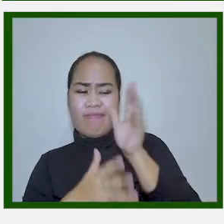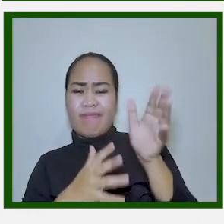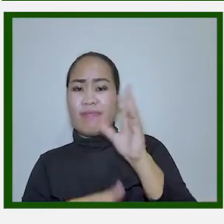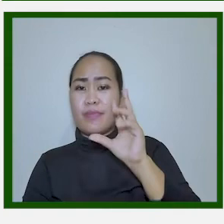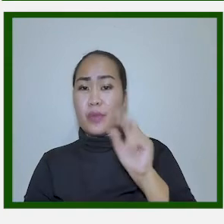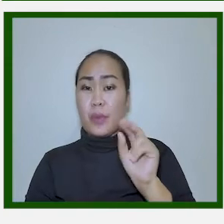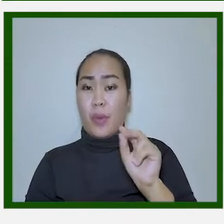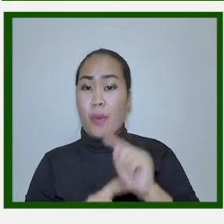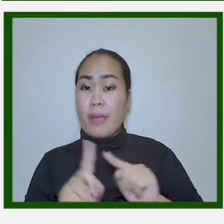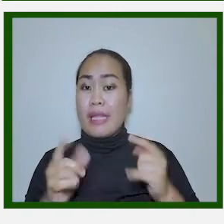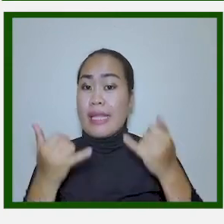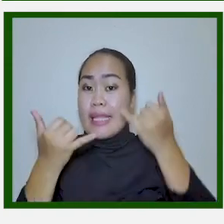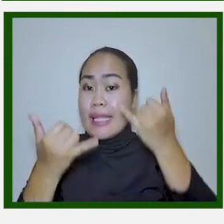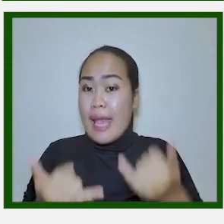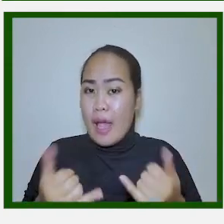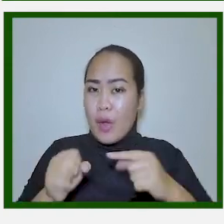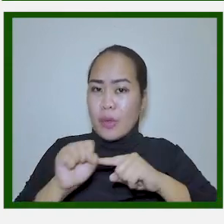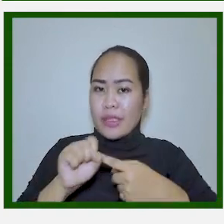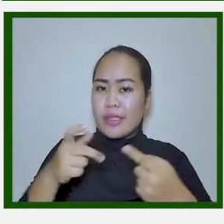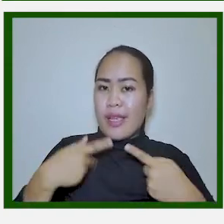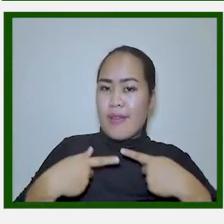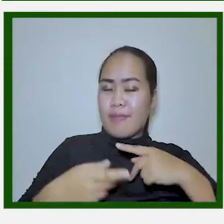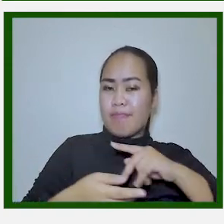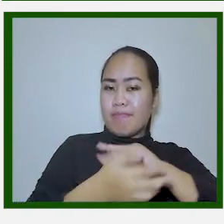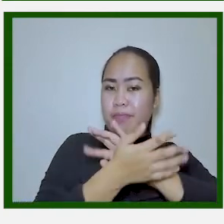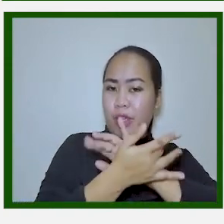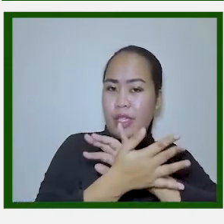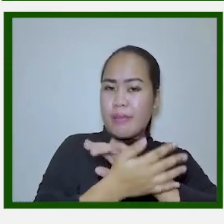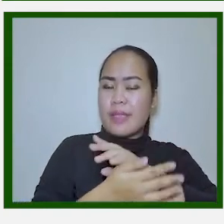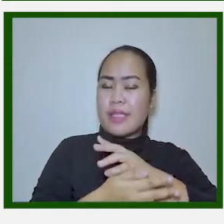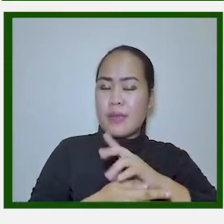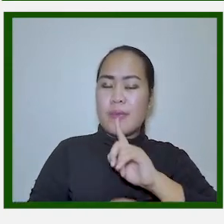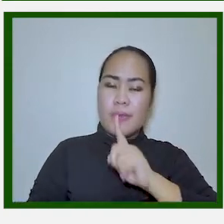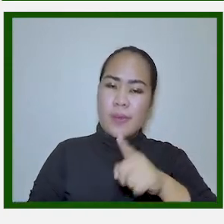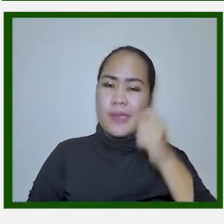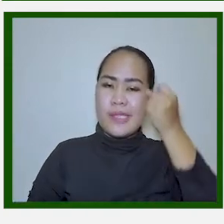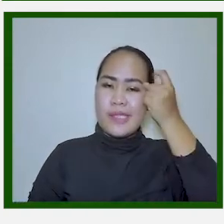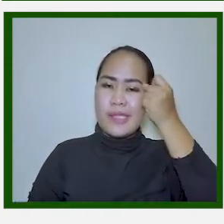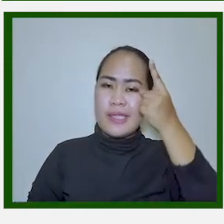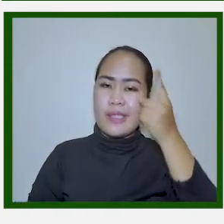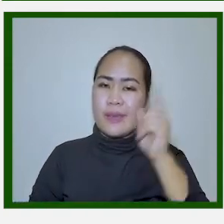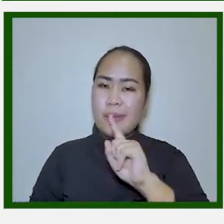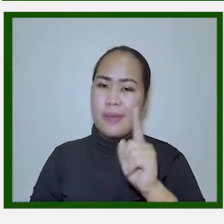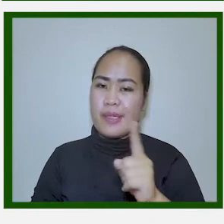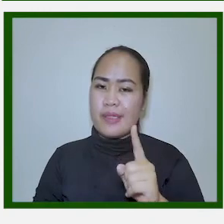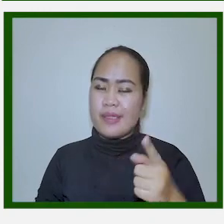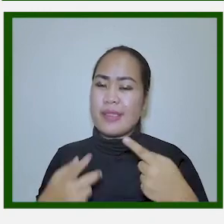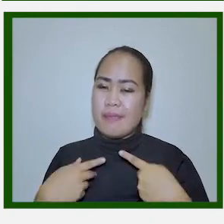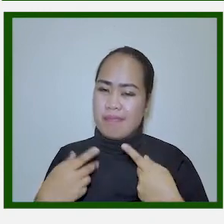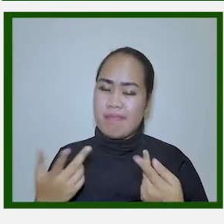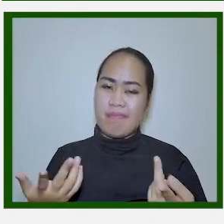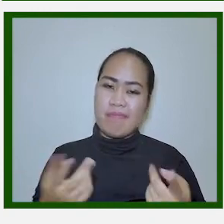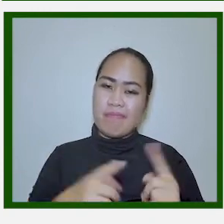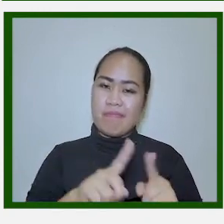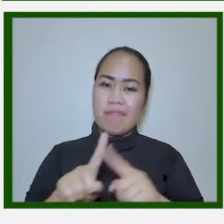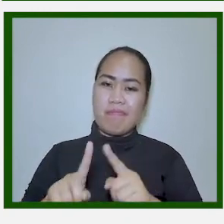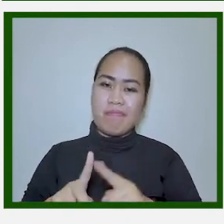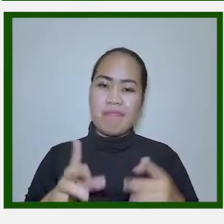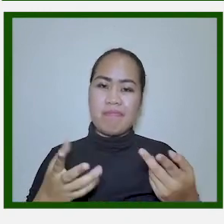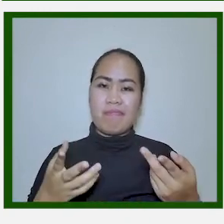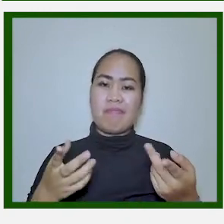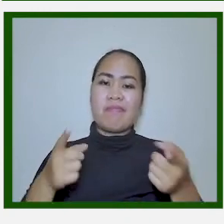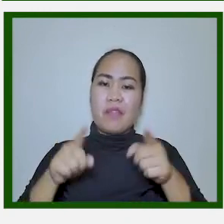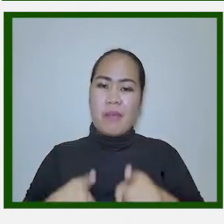understandable na, no, itong mga ganito na pagkakataon. So, again, mga kabarangay, no, patuloy pa rin po tayong mag-ingat, no?